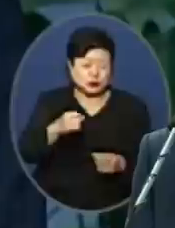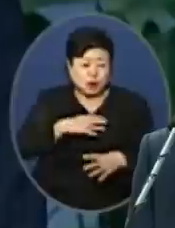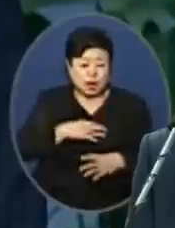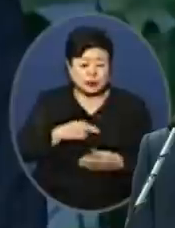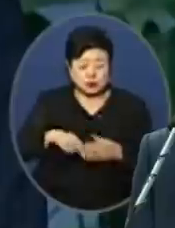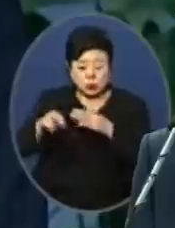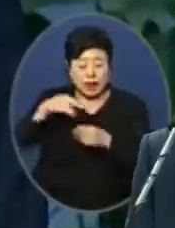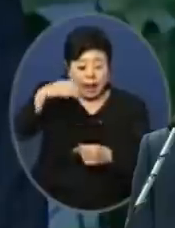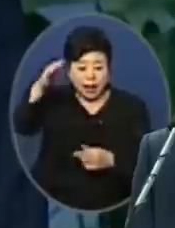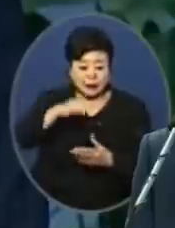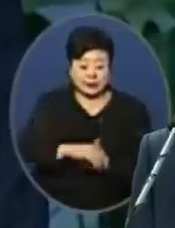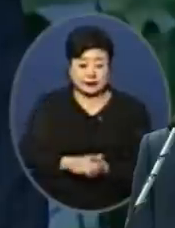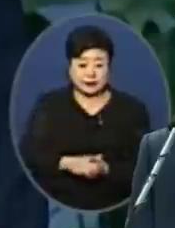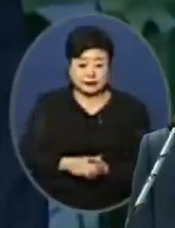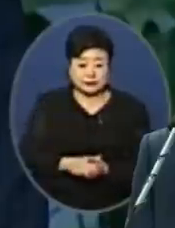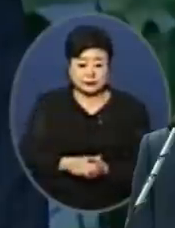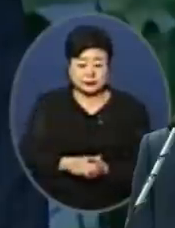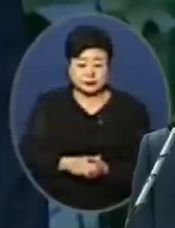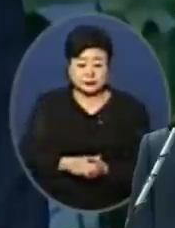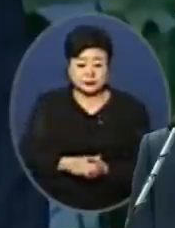것입니다.